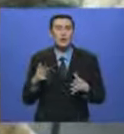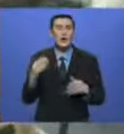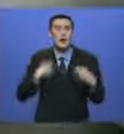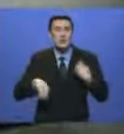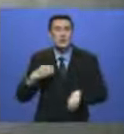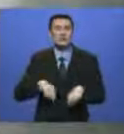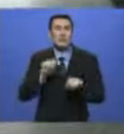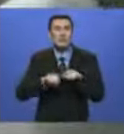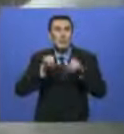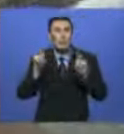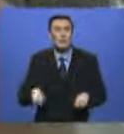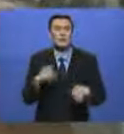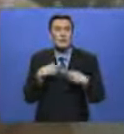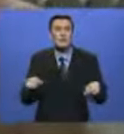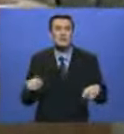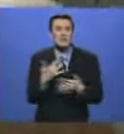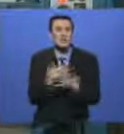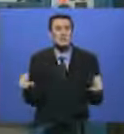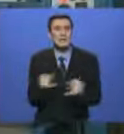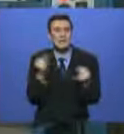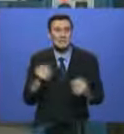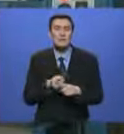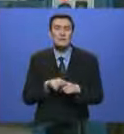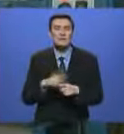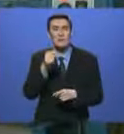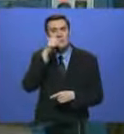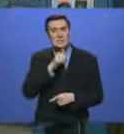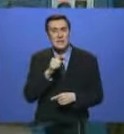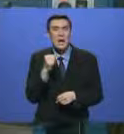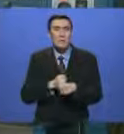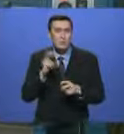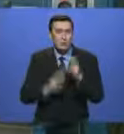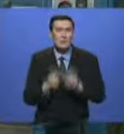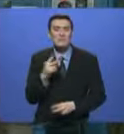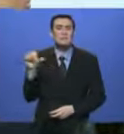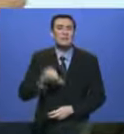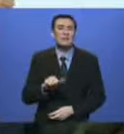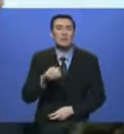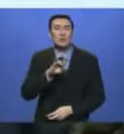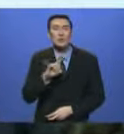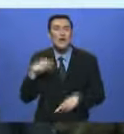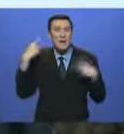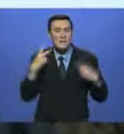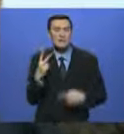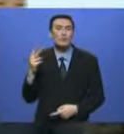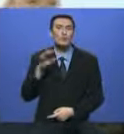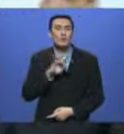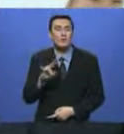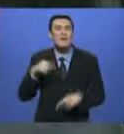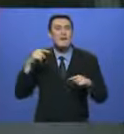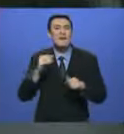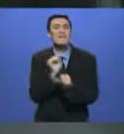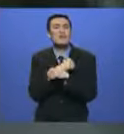коврики в национальном стиле и другие интересные вещи. За 2 месяца работы здесь переработали 2,5 тонны овечьей и около 2 тонн верблюжьей